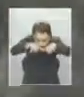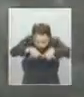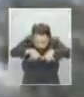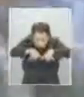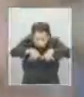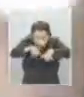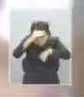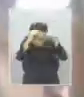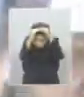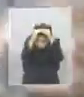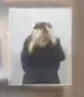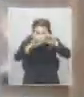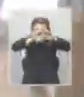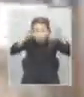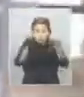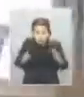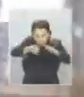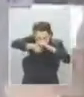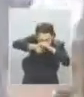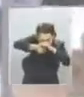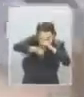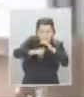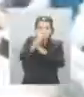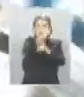ซุกใต้โต๊ะเก้าอี้เพื่อความปลอดภัย